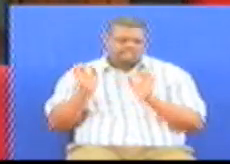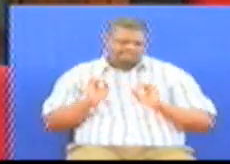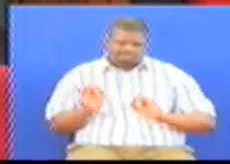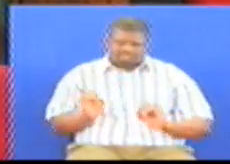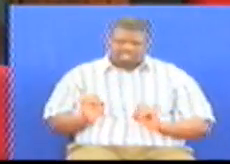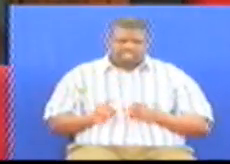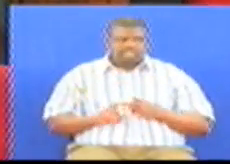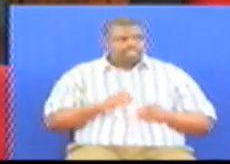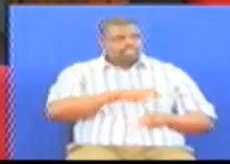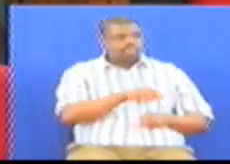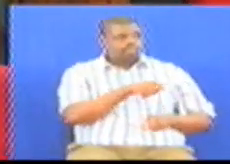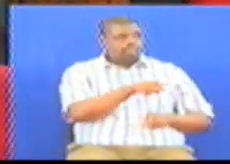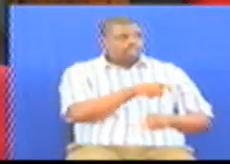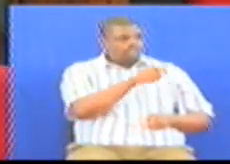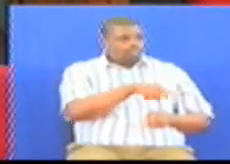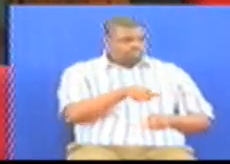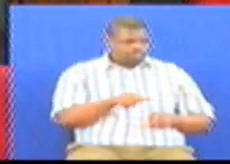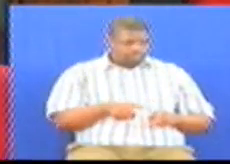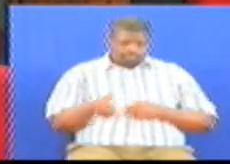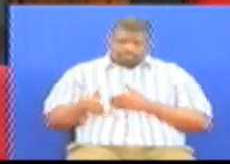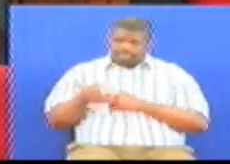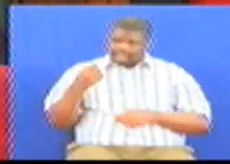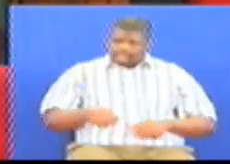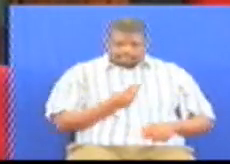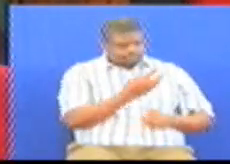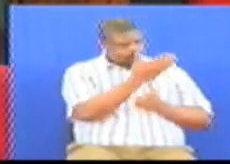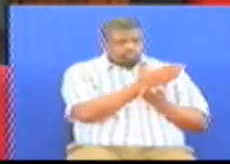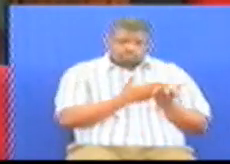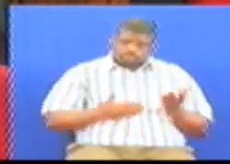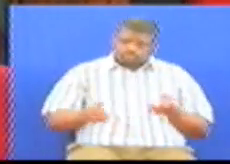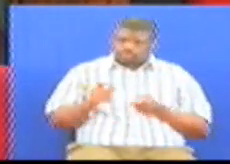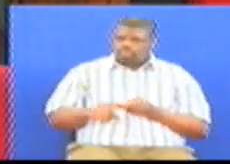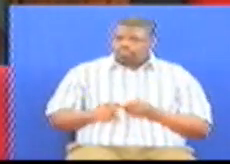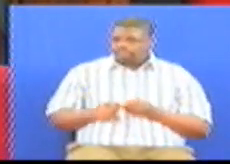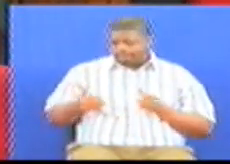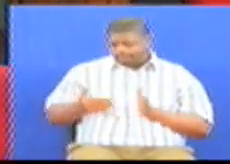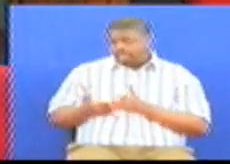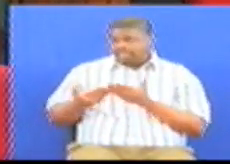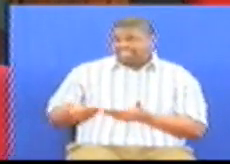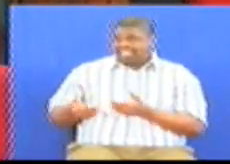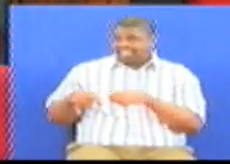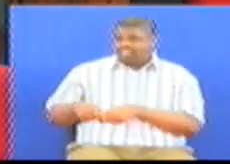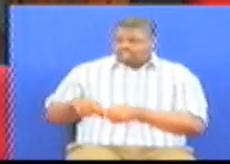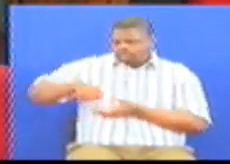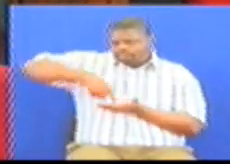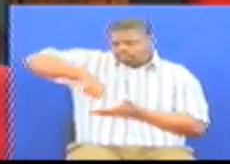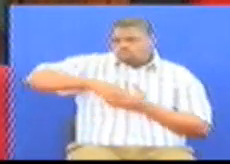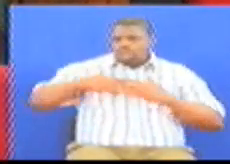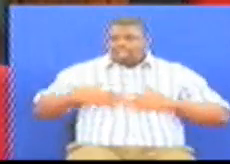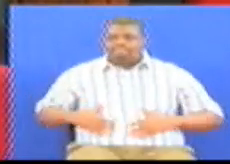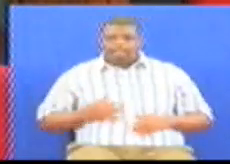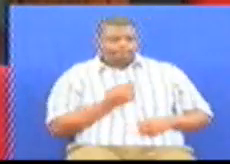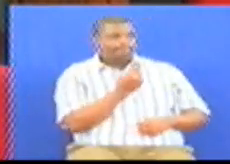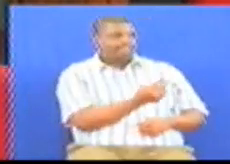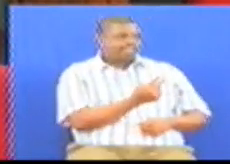wananchi takriban sasa 200,000. Paka sasa pamoja na kupata vituo vya afya viwili